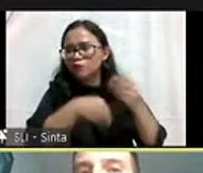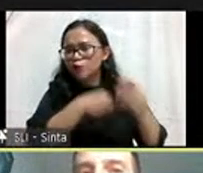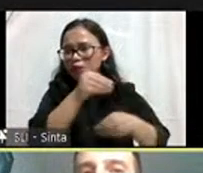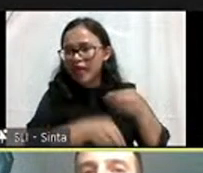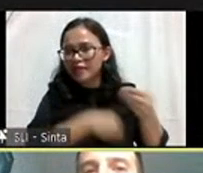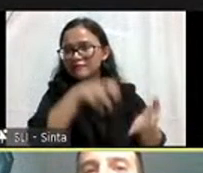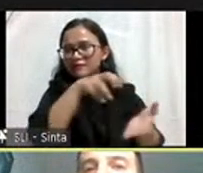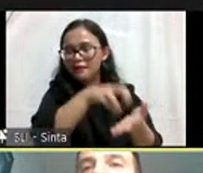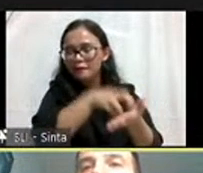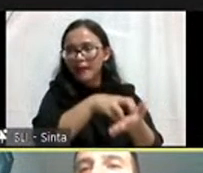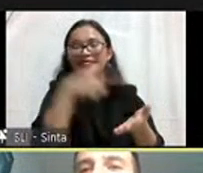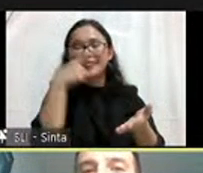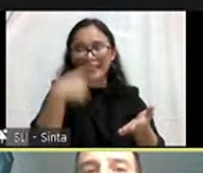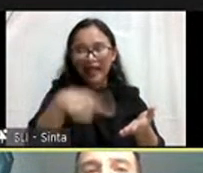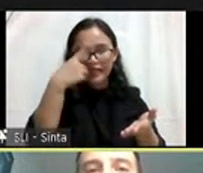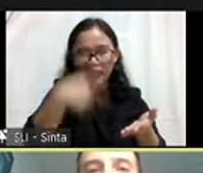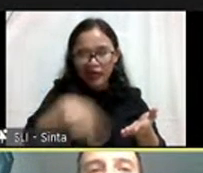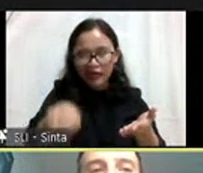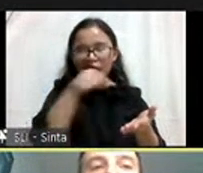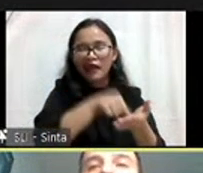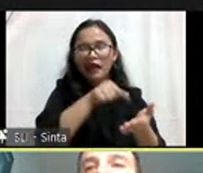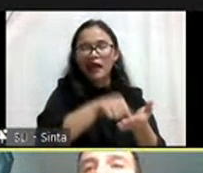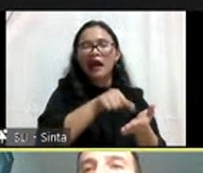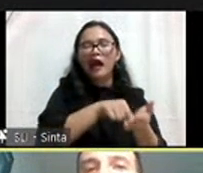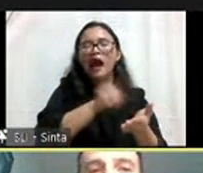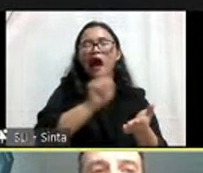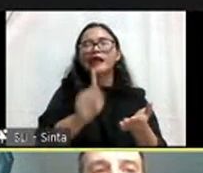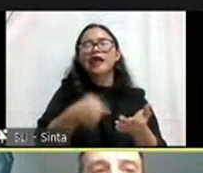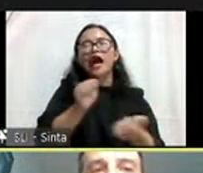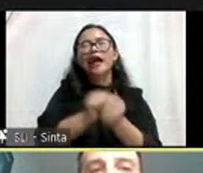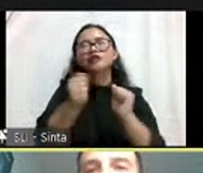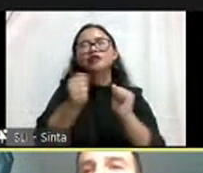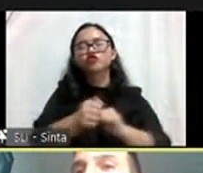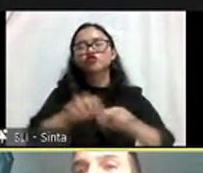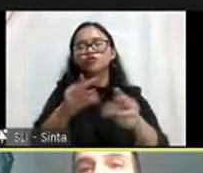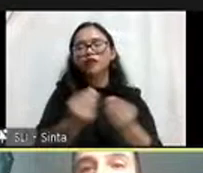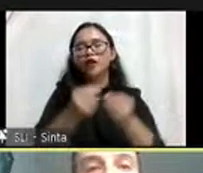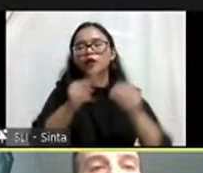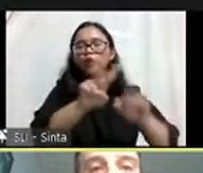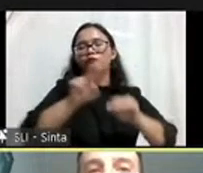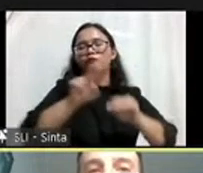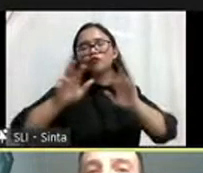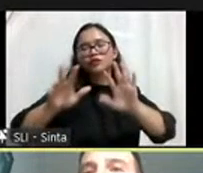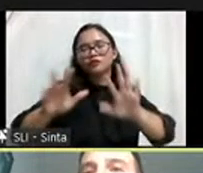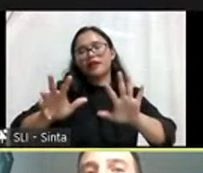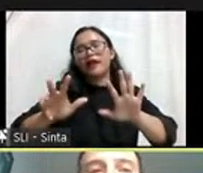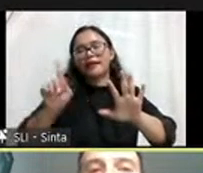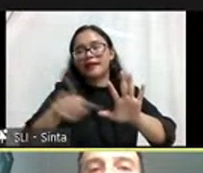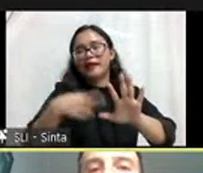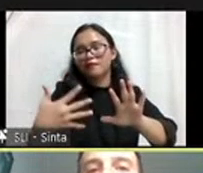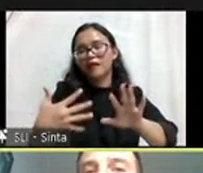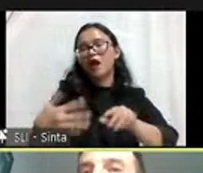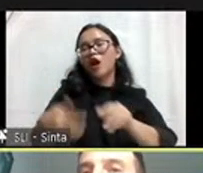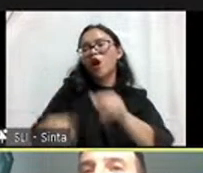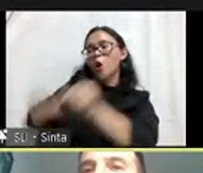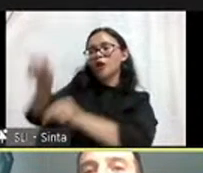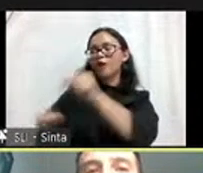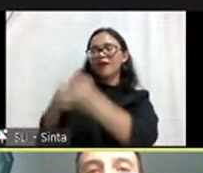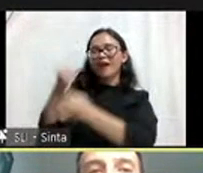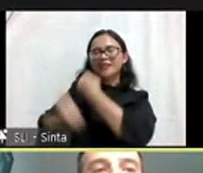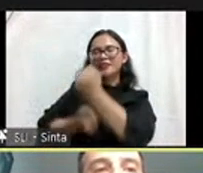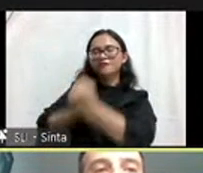tamakaset telah mengajukan 29 kasus pidana terhadap 23 eh defendent termasuk